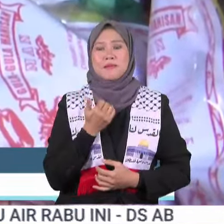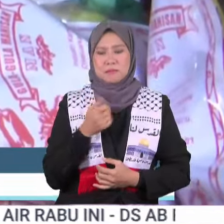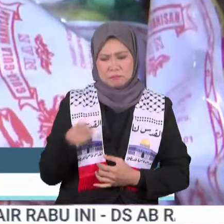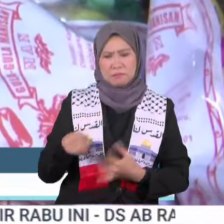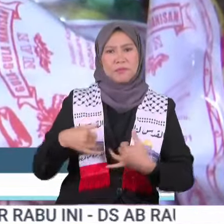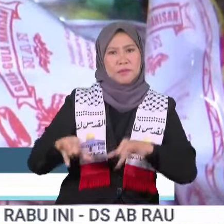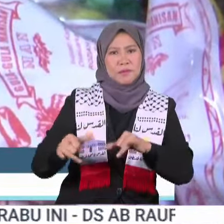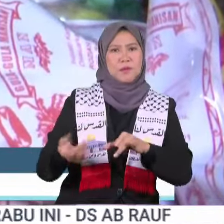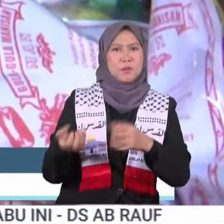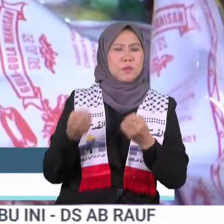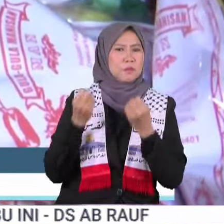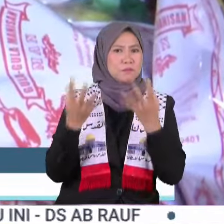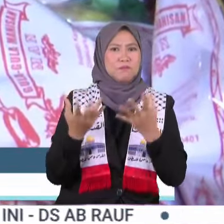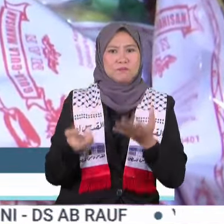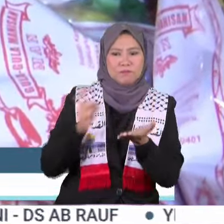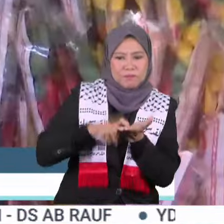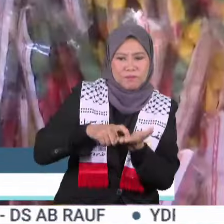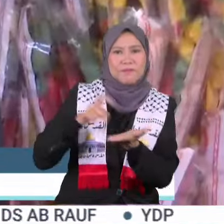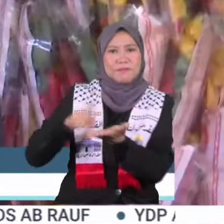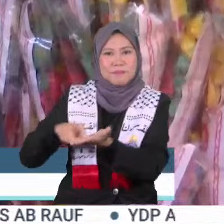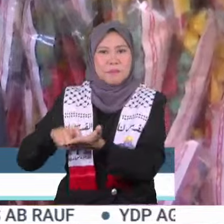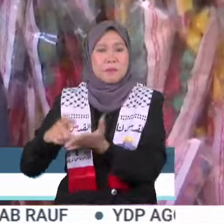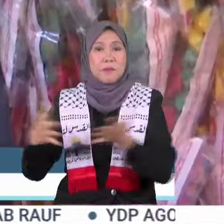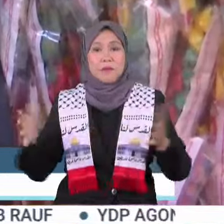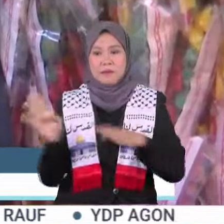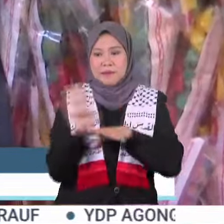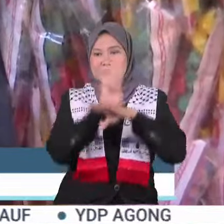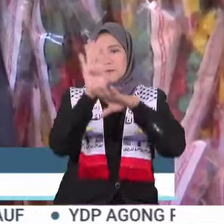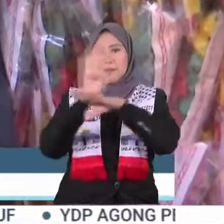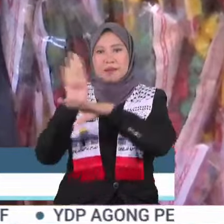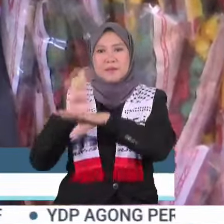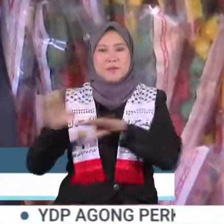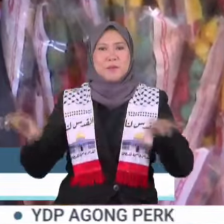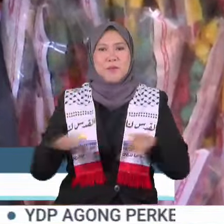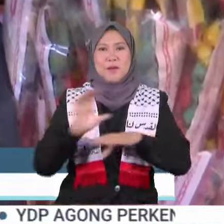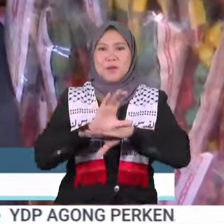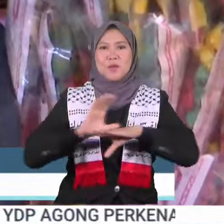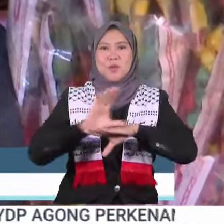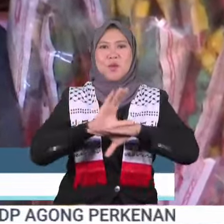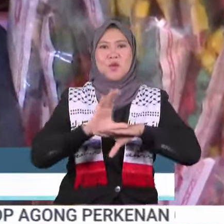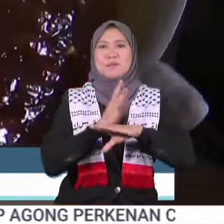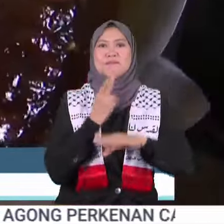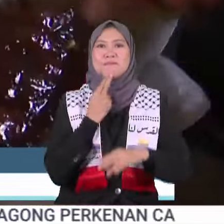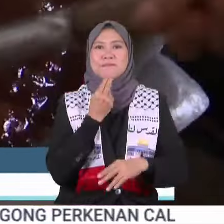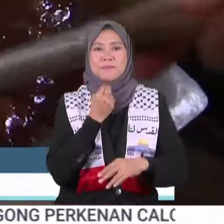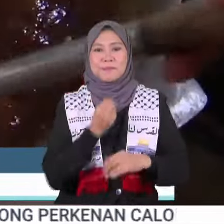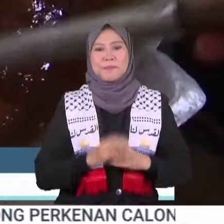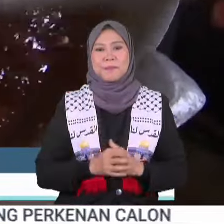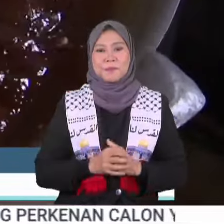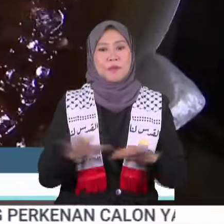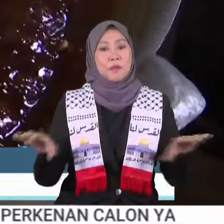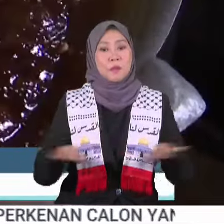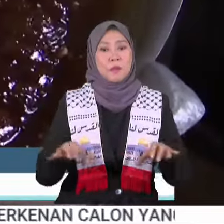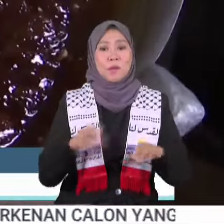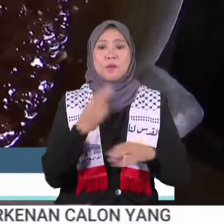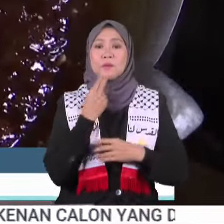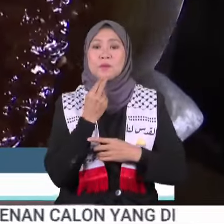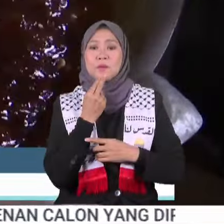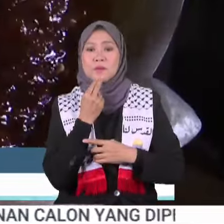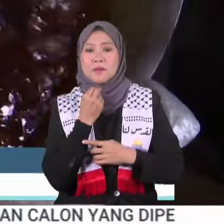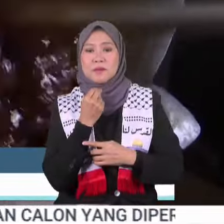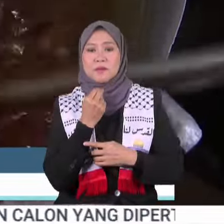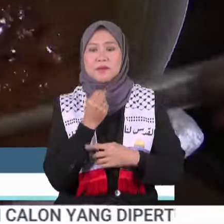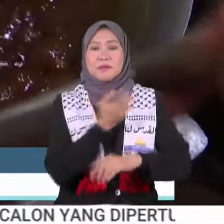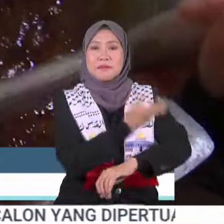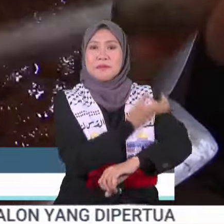masih lagi tinggi menyebabkannya tidak menang tangan untuk membuat coklat nissir perusahaan Pembuatan gula-gula itu